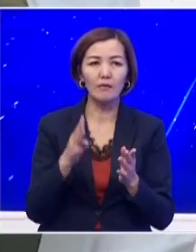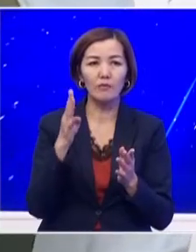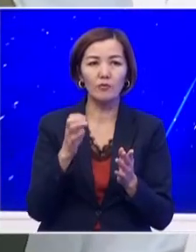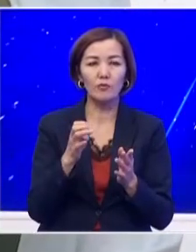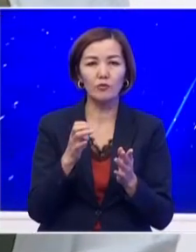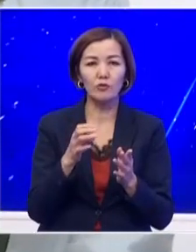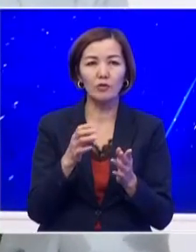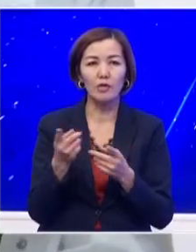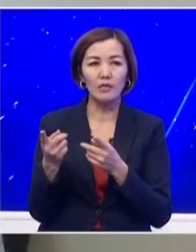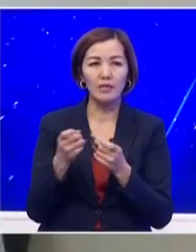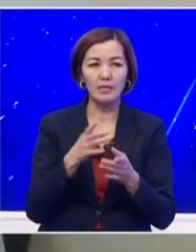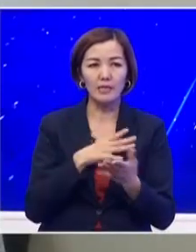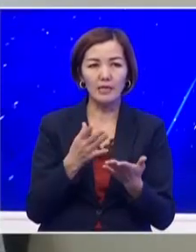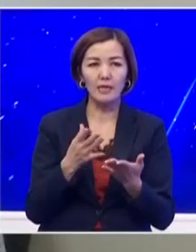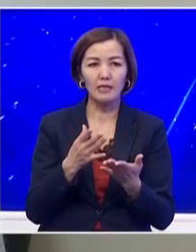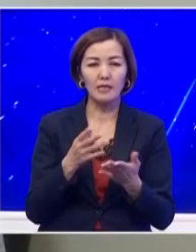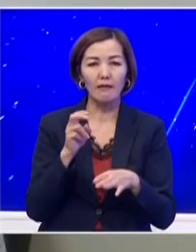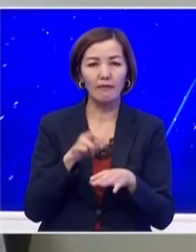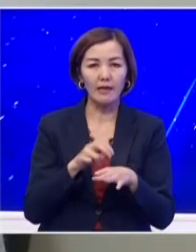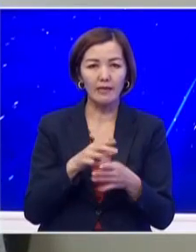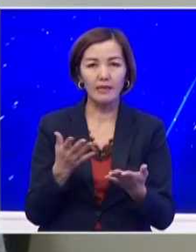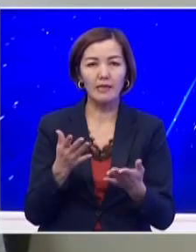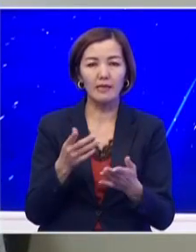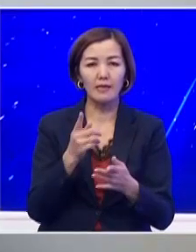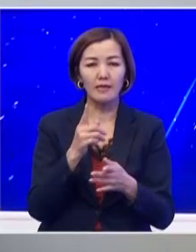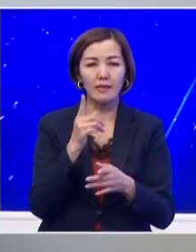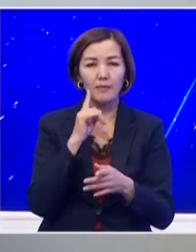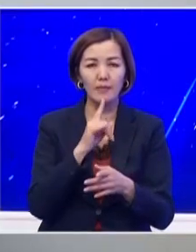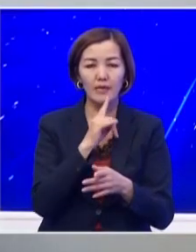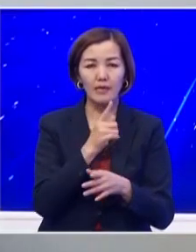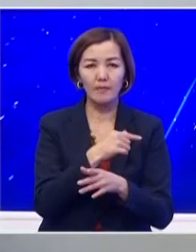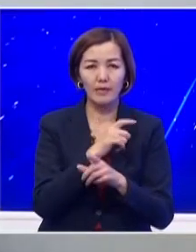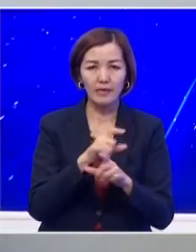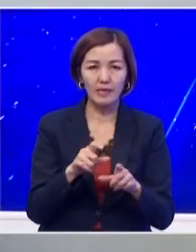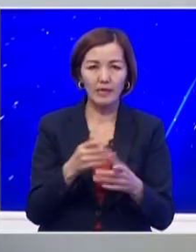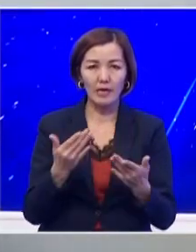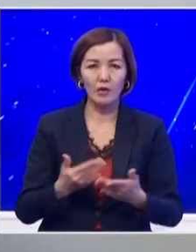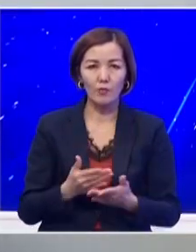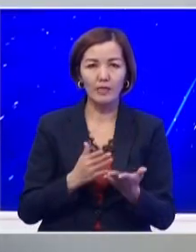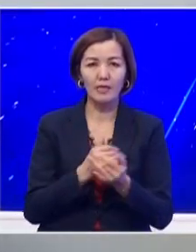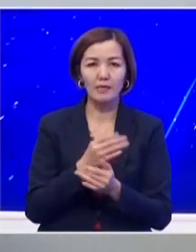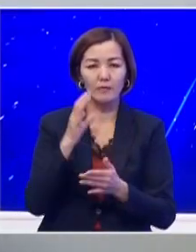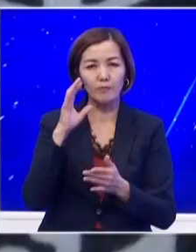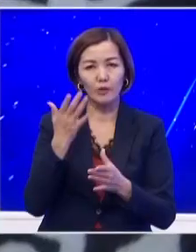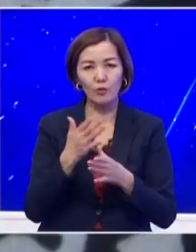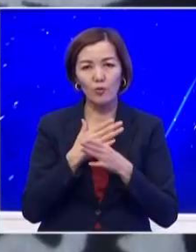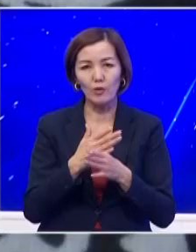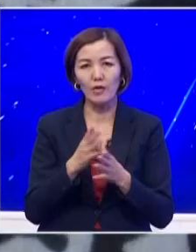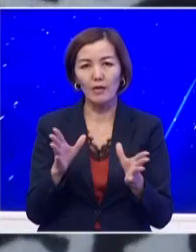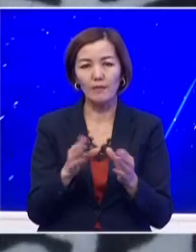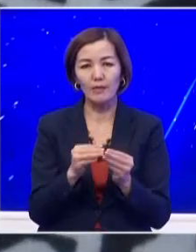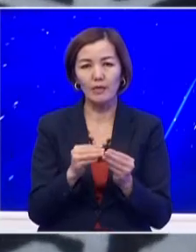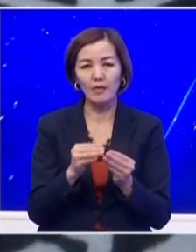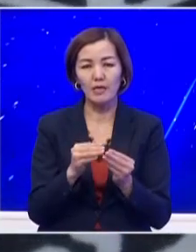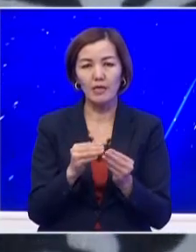медперсоналы жұмылдырылған. Оның ішінде білікті дәрігер мен мейірбике, әлеуметтік қызметкер мен психолог мамандар науқаспен тығыз